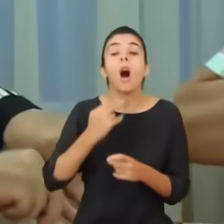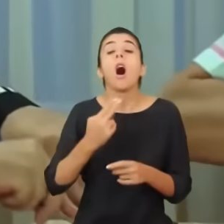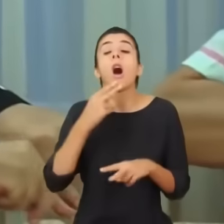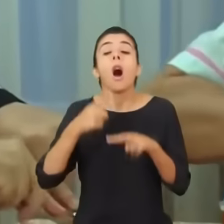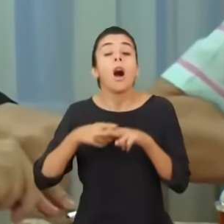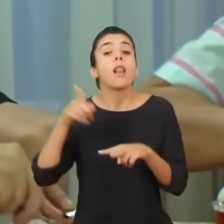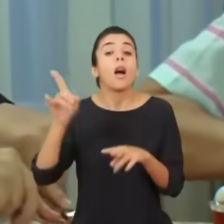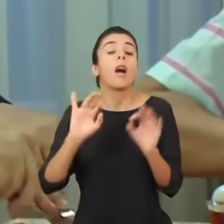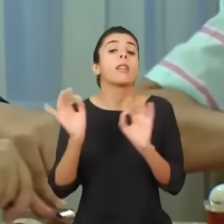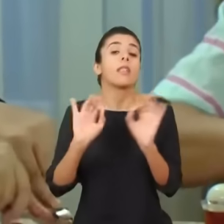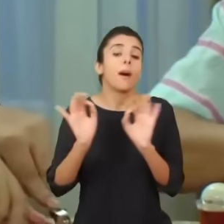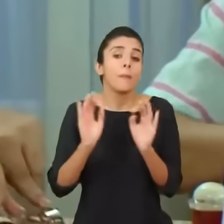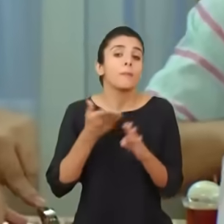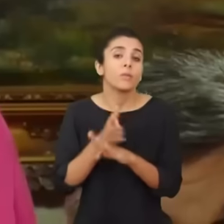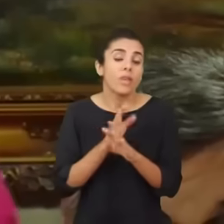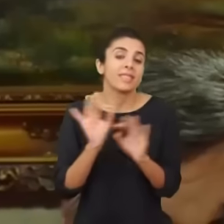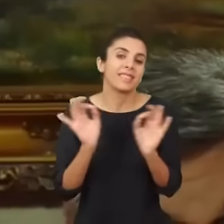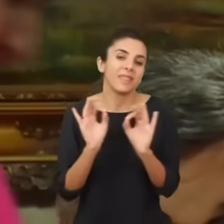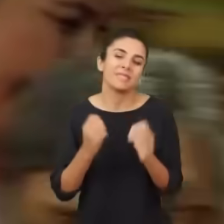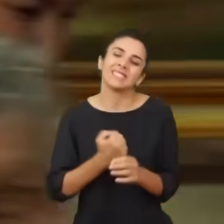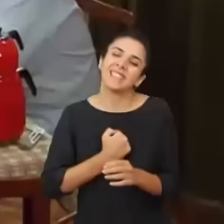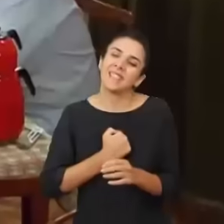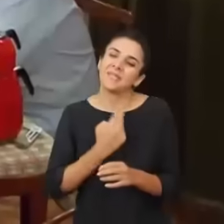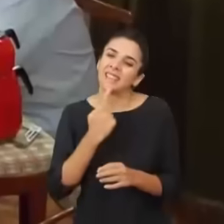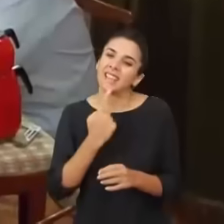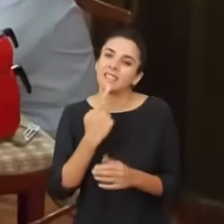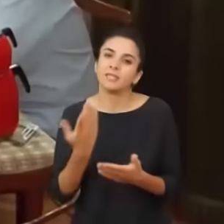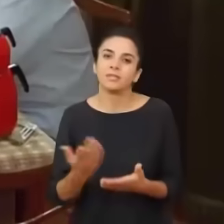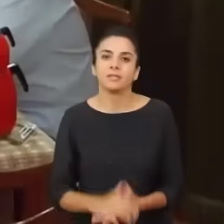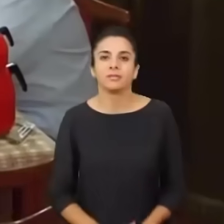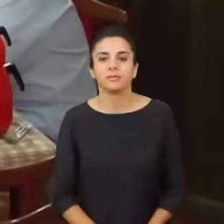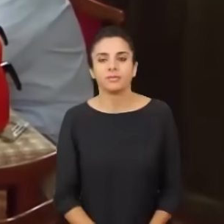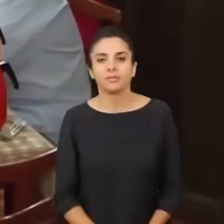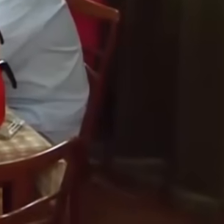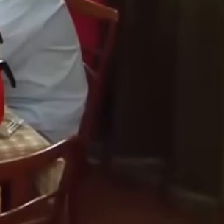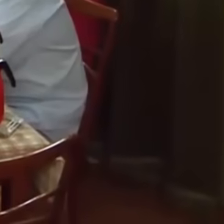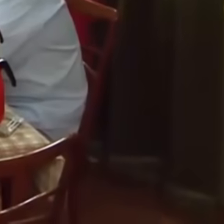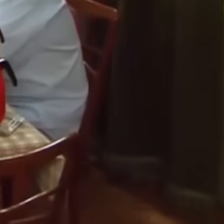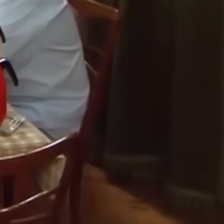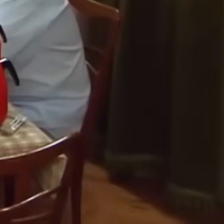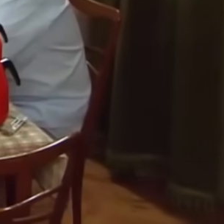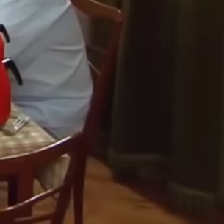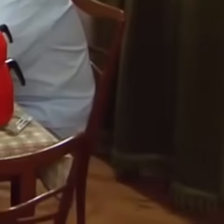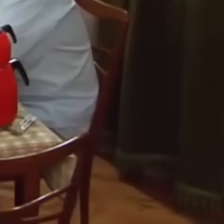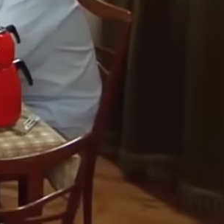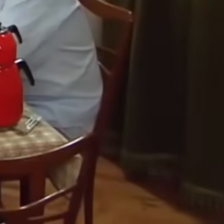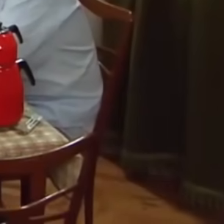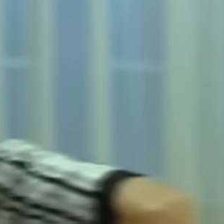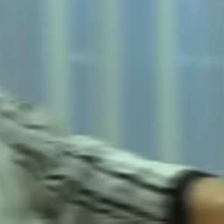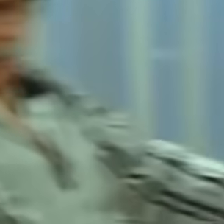Ayla. Tamam tamam, hatırladım ya. Ay canım. Tam masaya oturacaktı ki geri döndü.